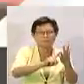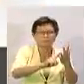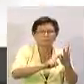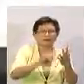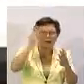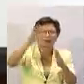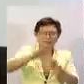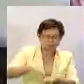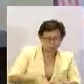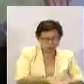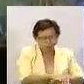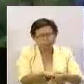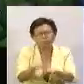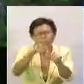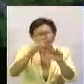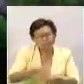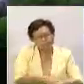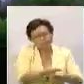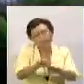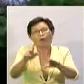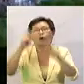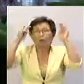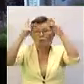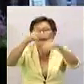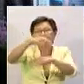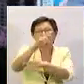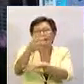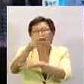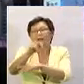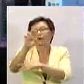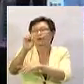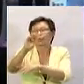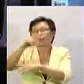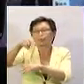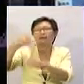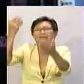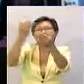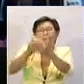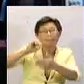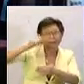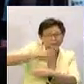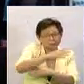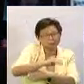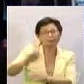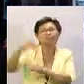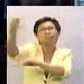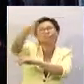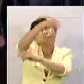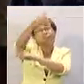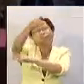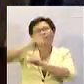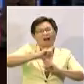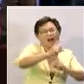akan meneruskan perjalanan ke daerah Kuantan, Pekan dan Rompin sehingga esok sambil mengedar jalur gemilang kepada